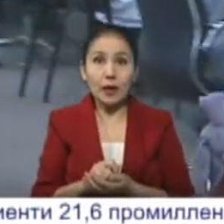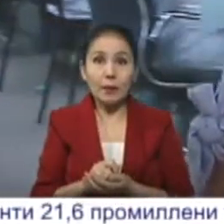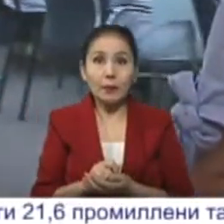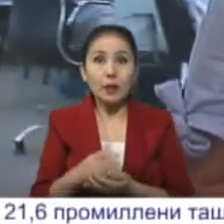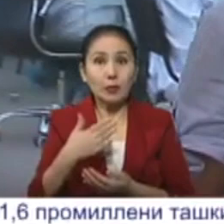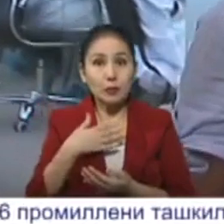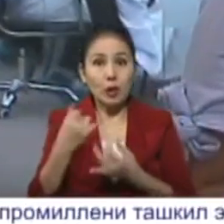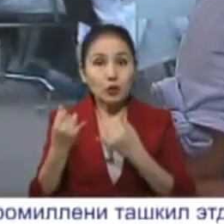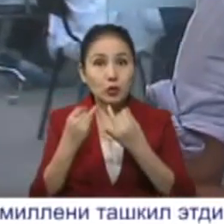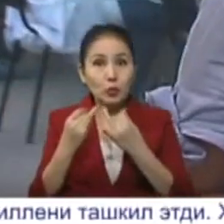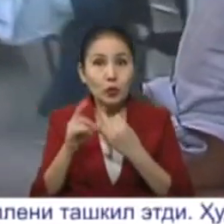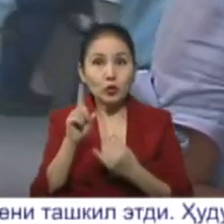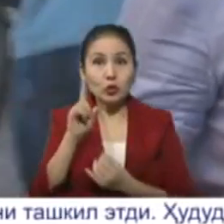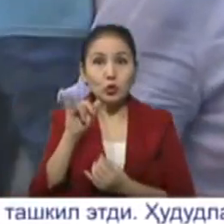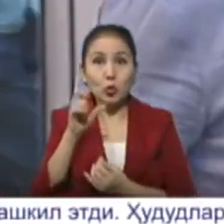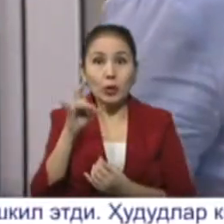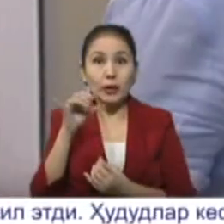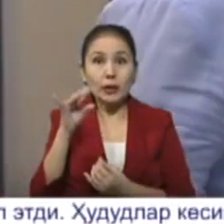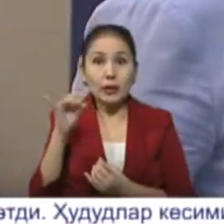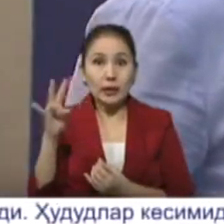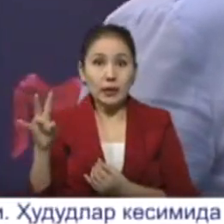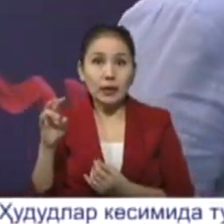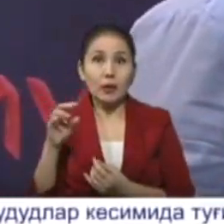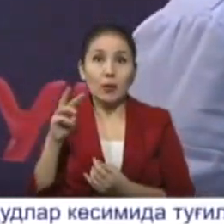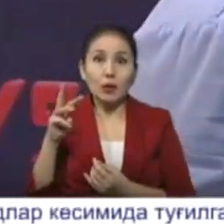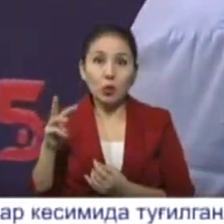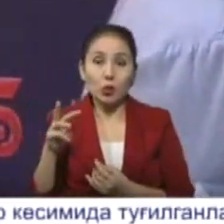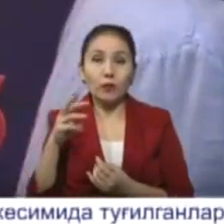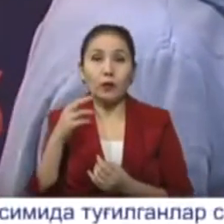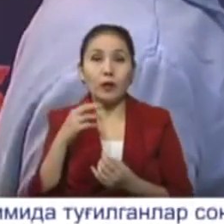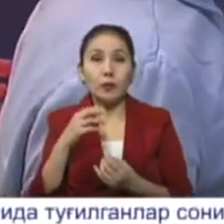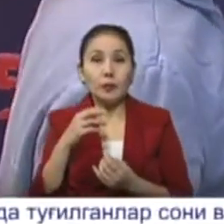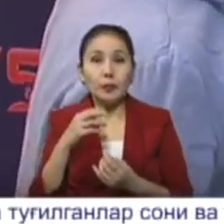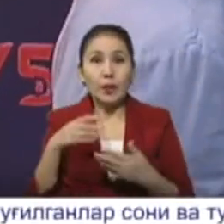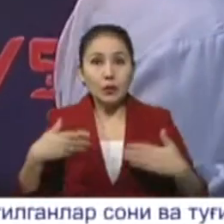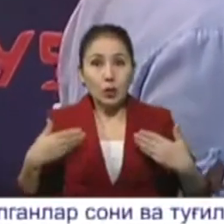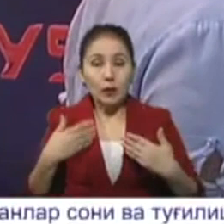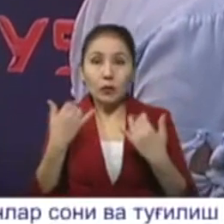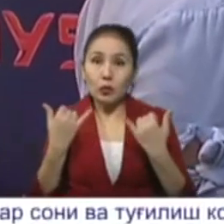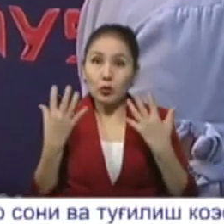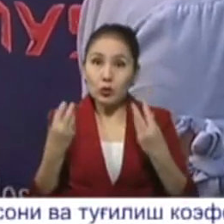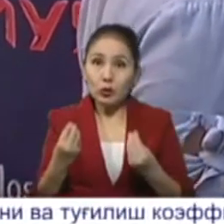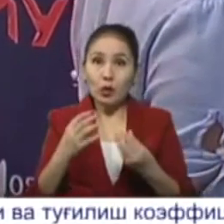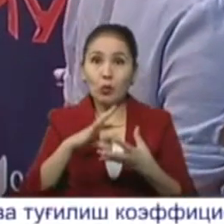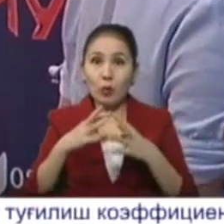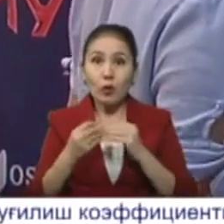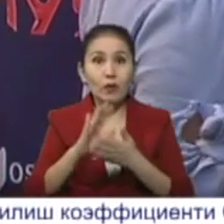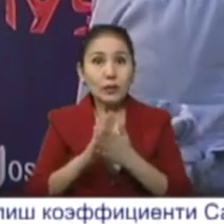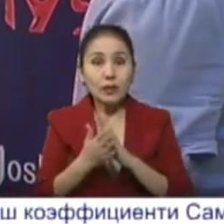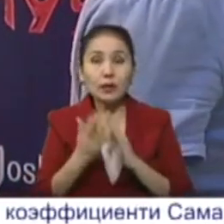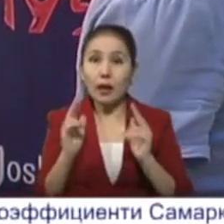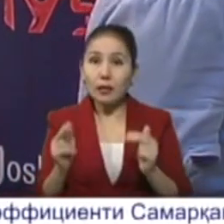demak suhbatda Zuhriddin aka Mamatqulovlar. Assalomu alaykum. Assalomu alaykum. Zuhriddin aka, bugun kunda umuman olganda vaziyat